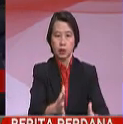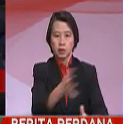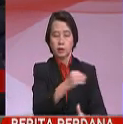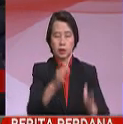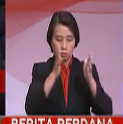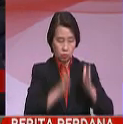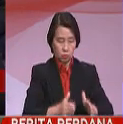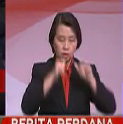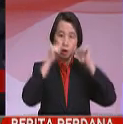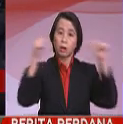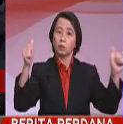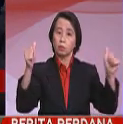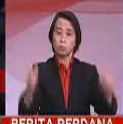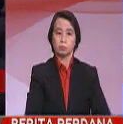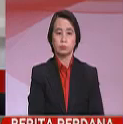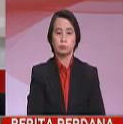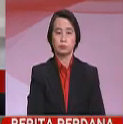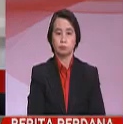awam.